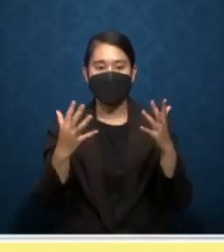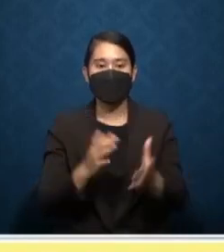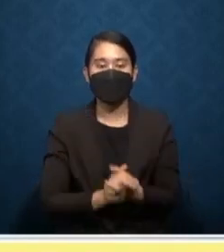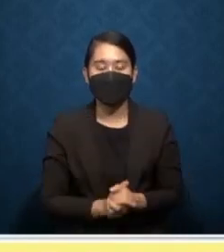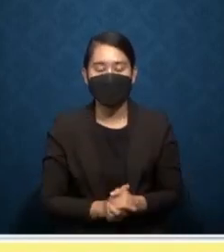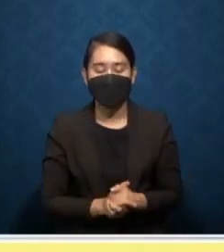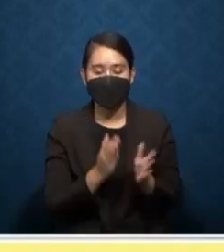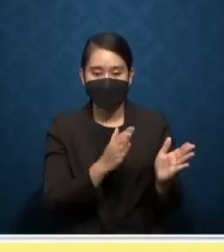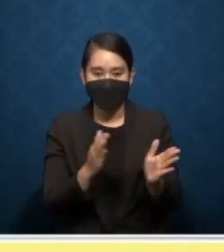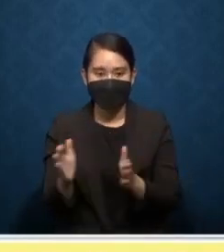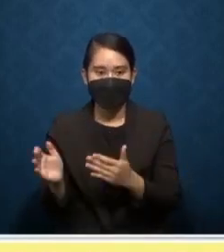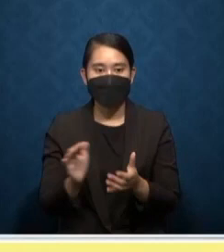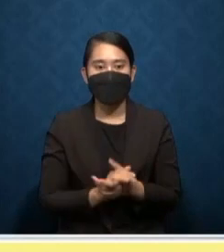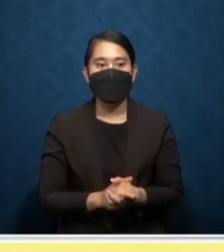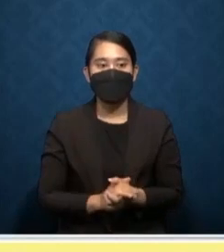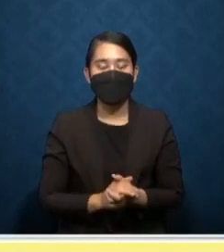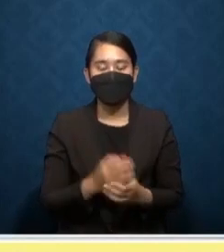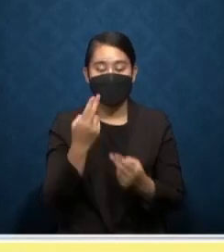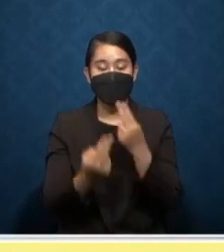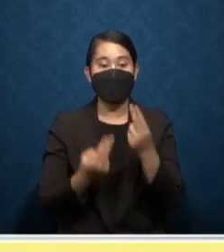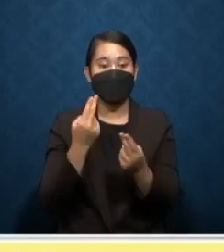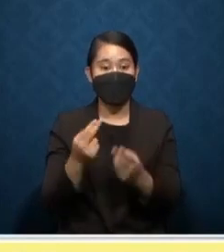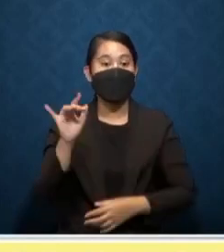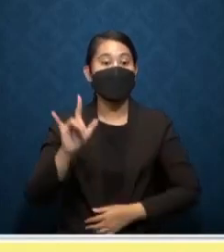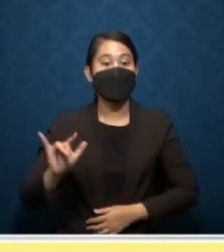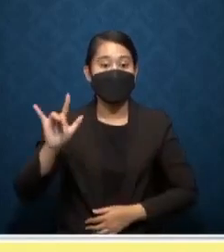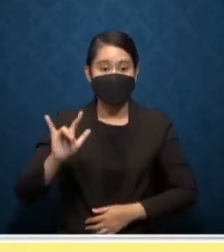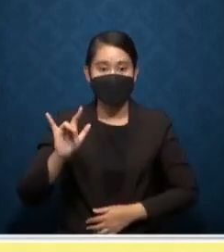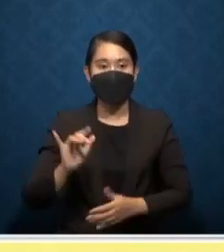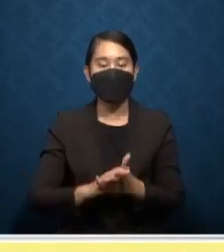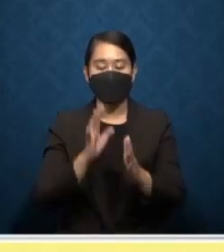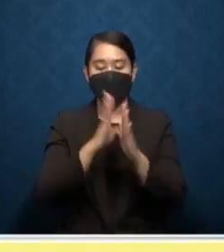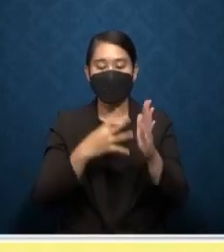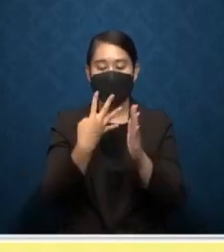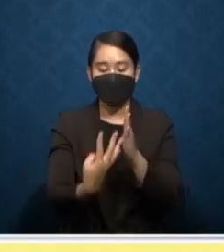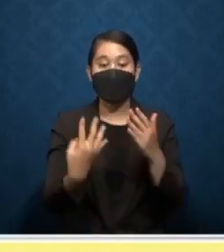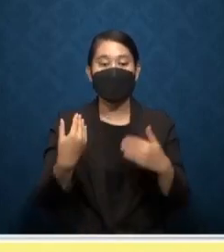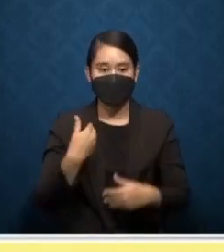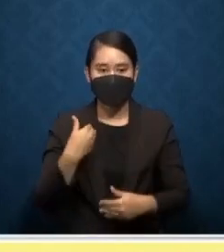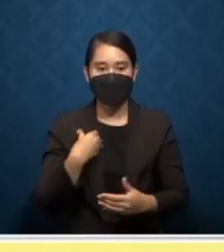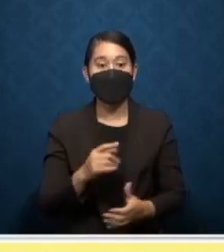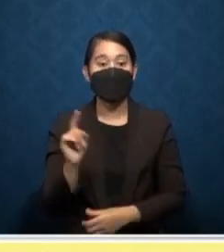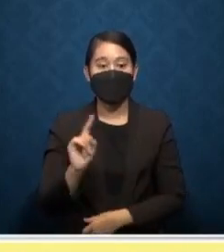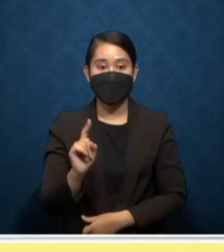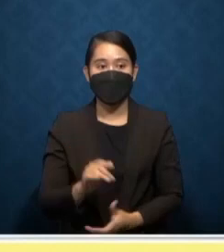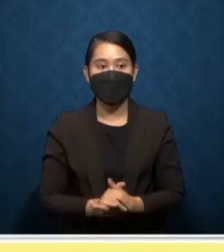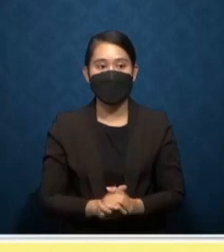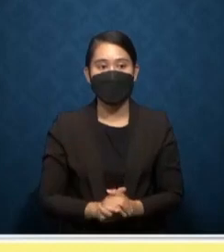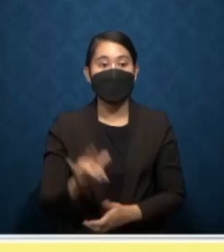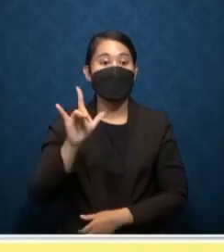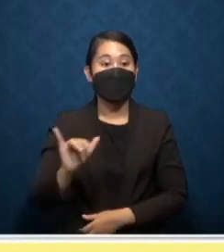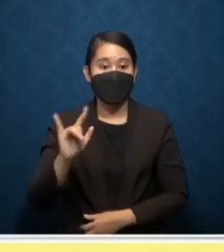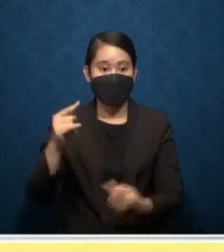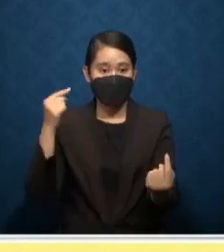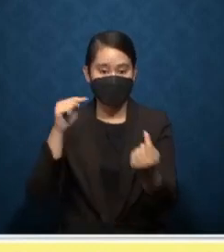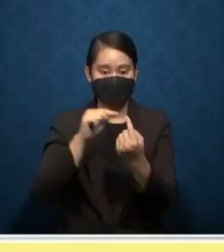ใการเยี่ยม เยยมยาดตรนี้เรามีมารการครัมารการนี่ คือให้ยาดไปถึงก่อน